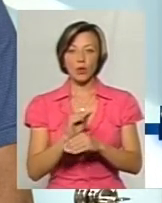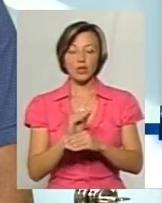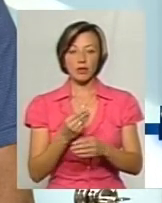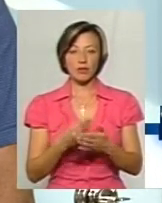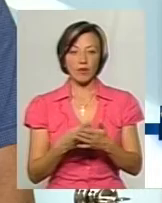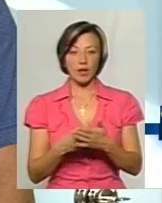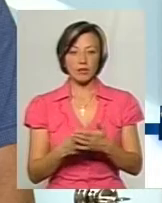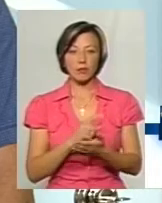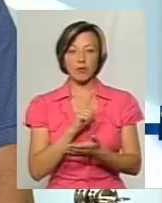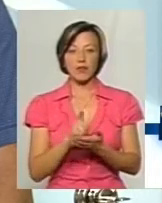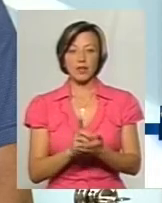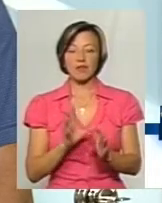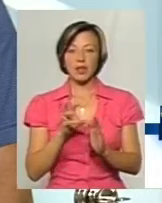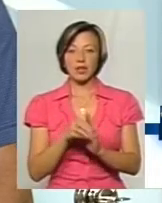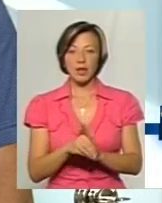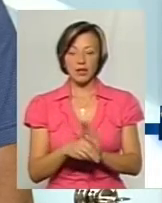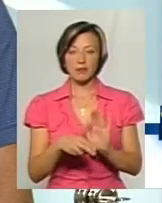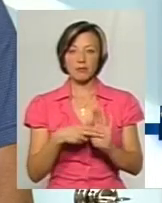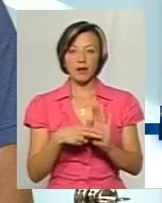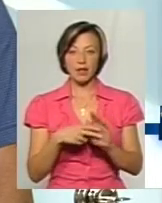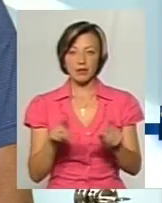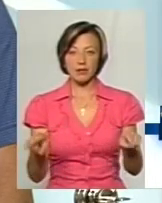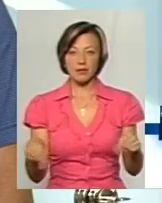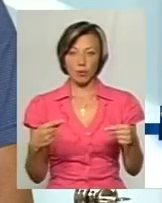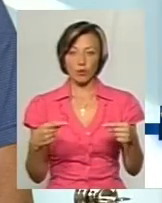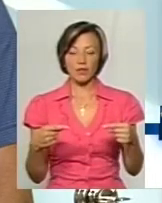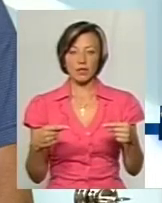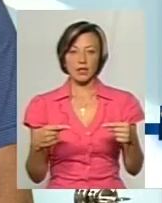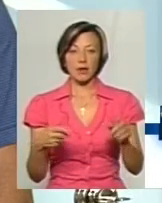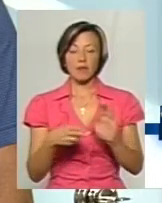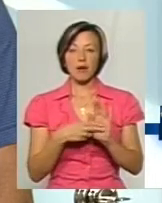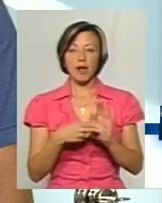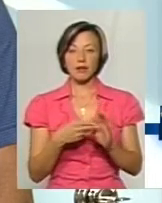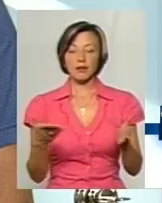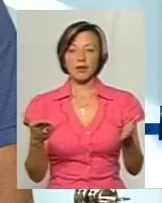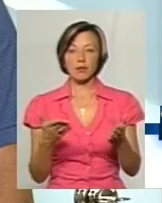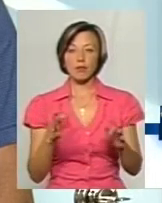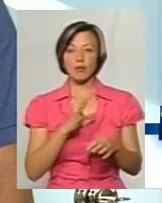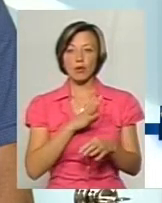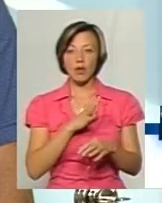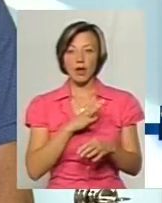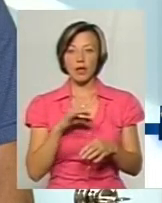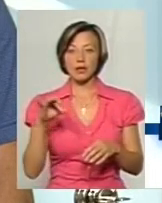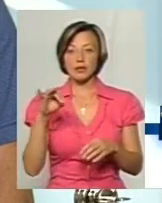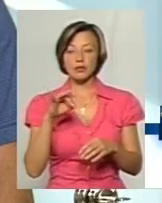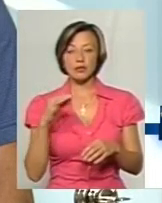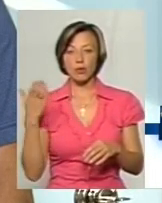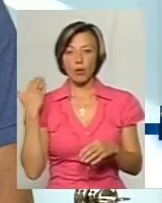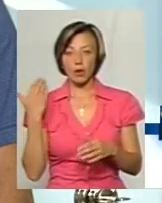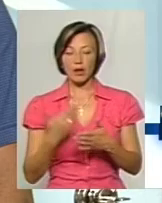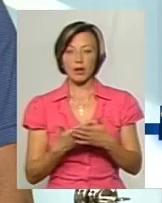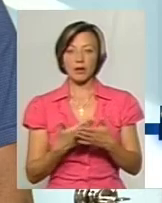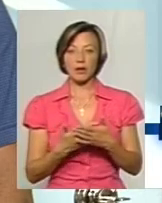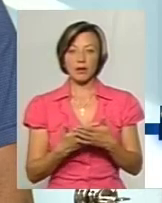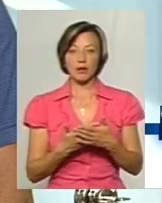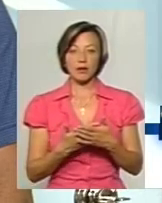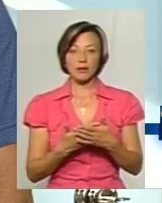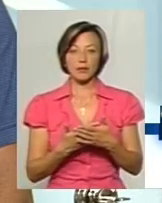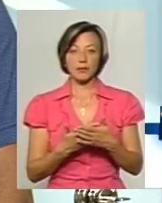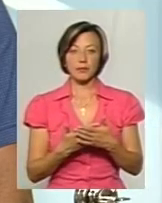повинні вкладати певні бренди, створювати їх. Бренди, за якими була б якась певна історія, було б